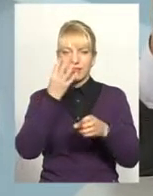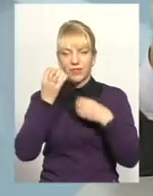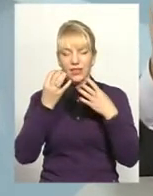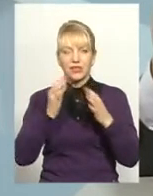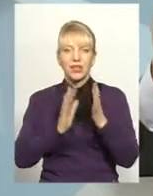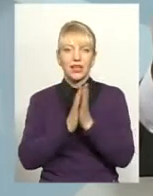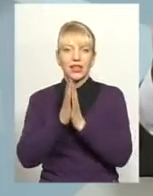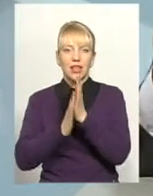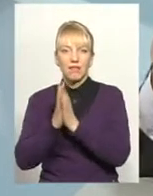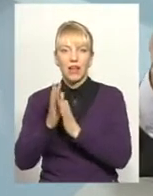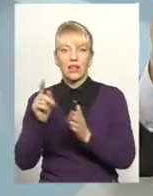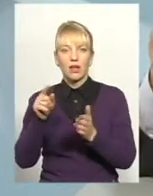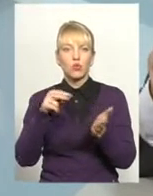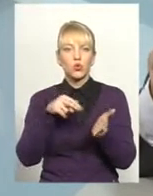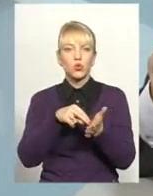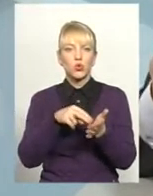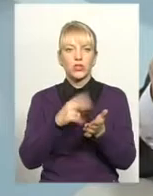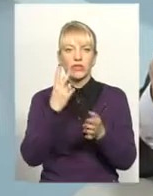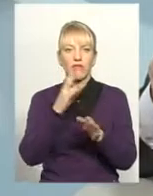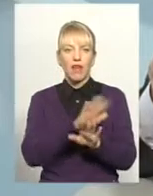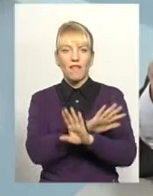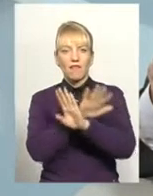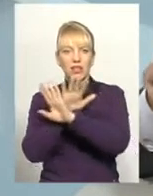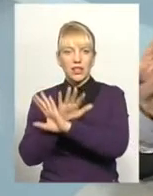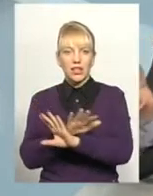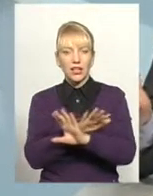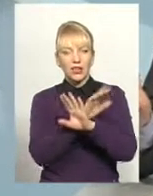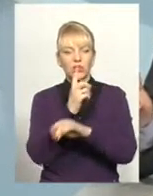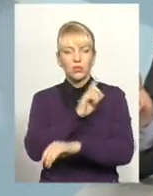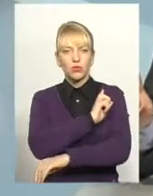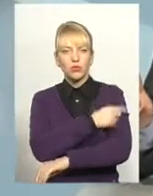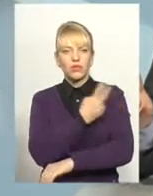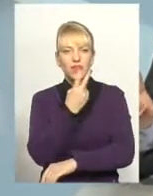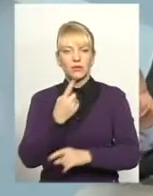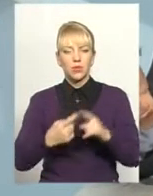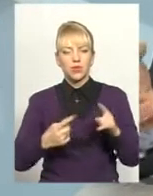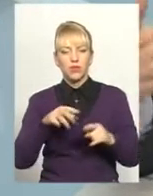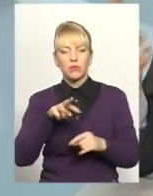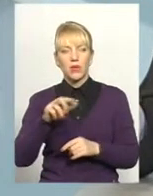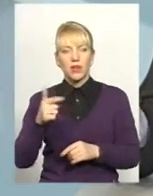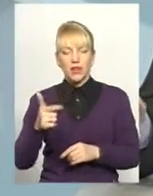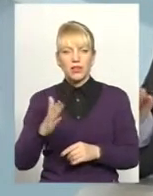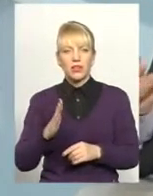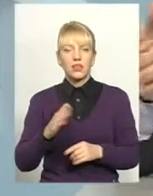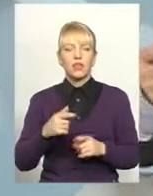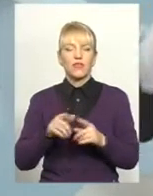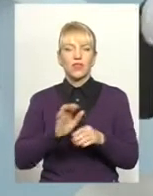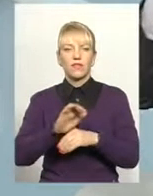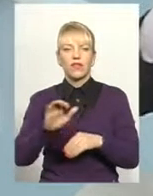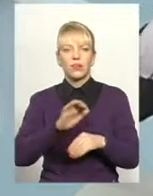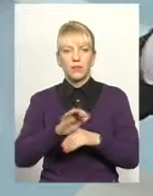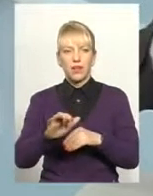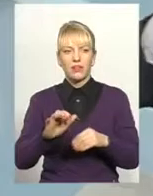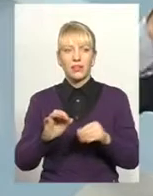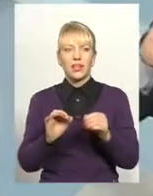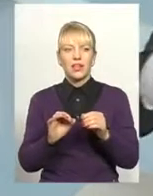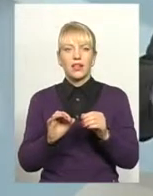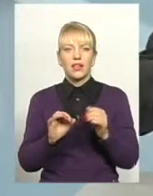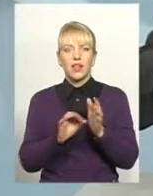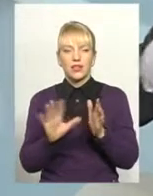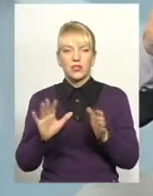два вітряки, значить, один потужності 2,5 мегаватти, один там, значить, мегаватт, виробляють електроенергію, і на вершині